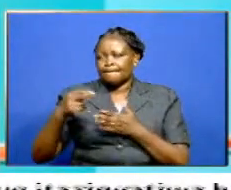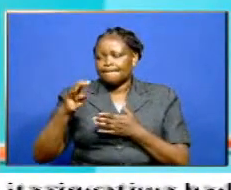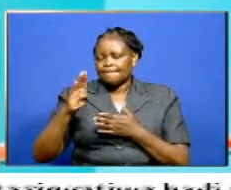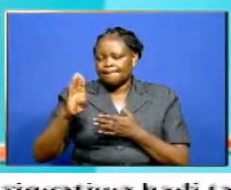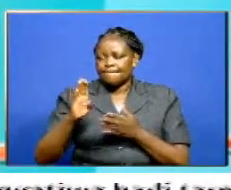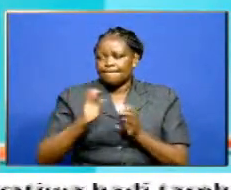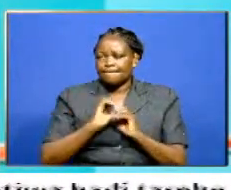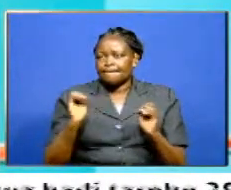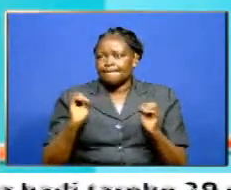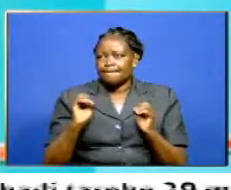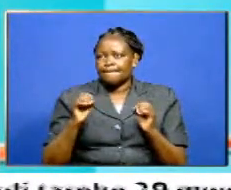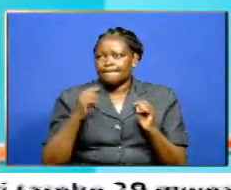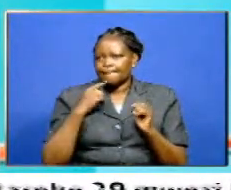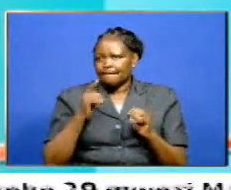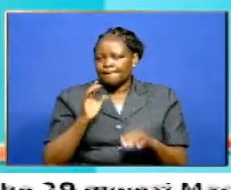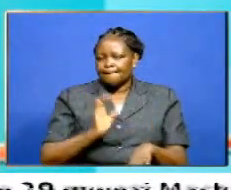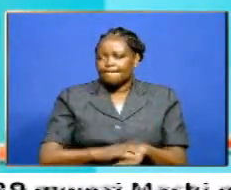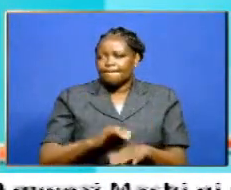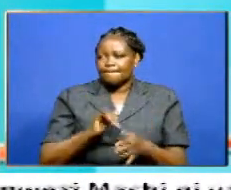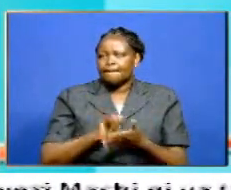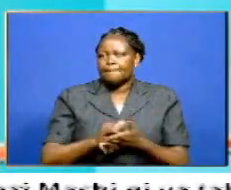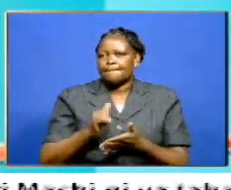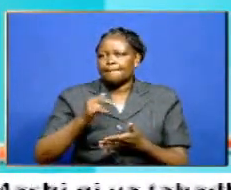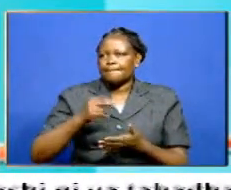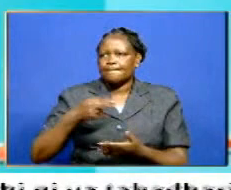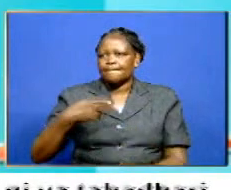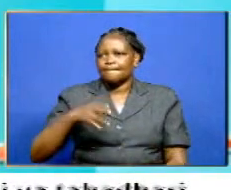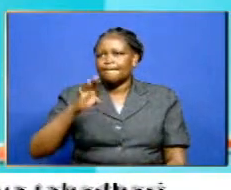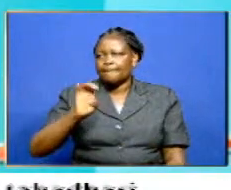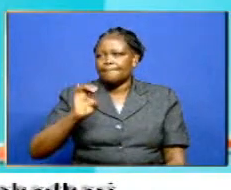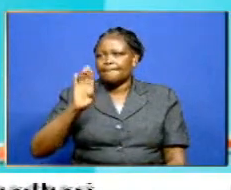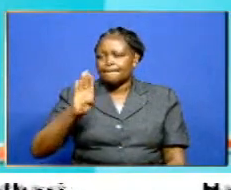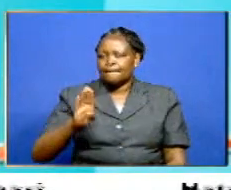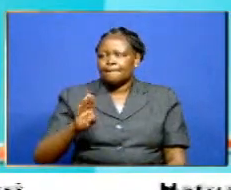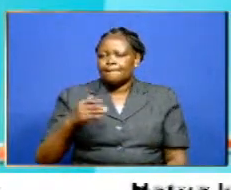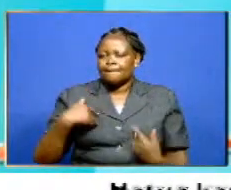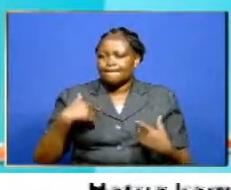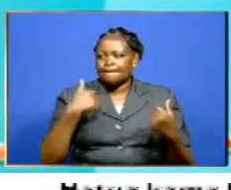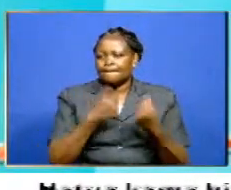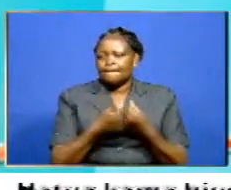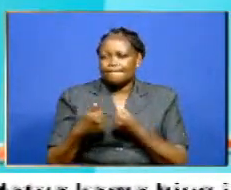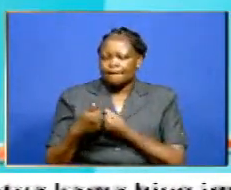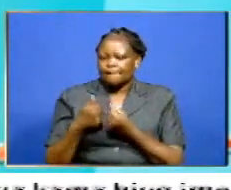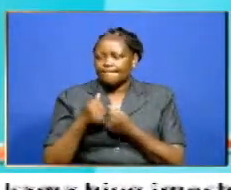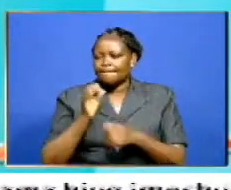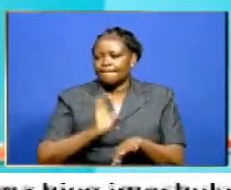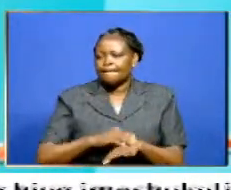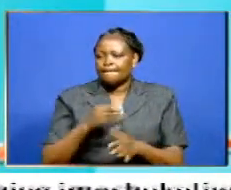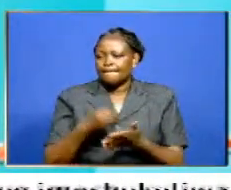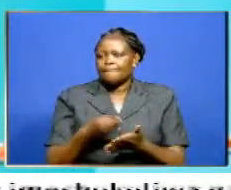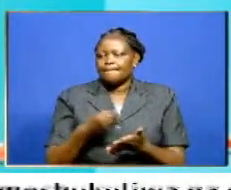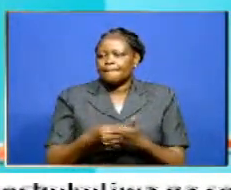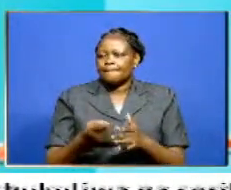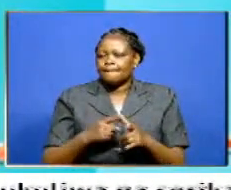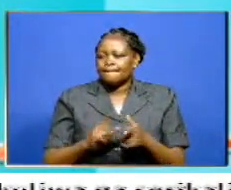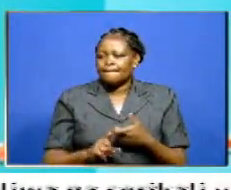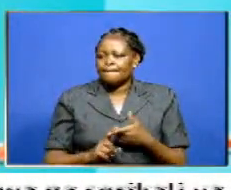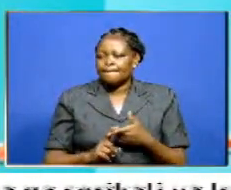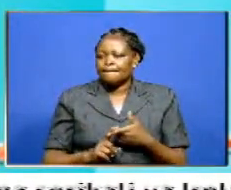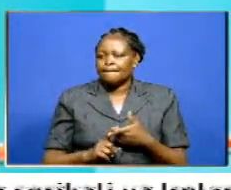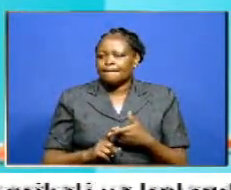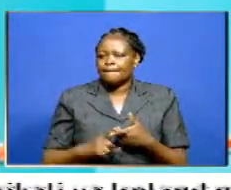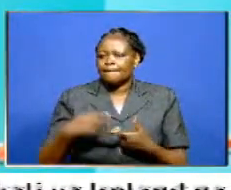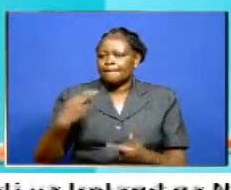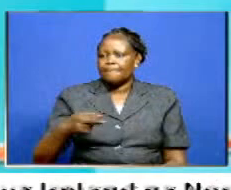kwamba pia hii High Education Loans Board ina pitia changamoto ku raise money. Alafu pia High Education